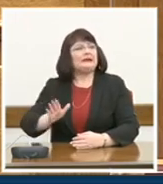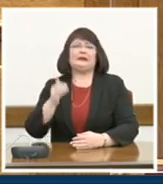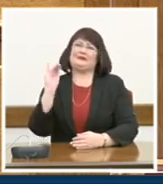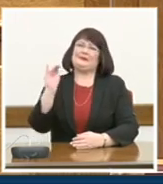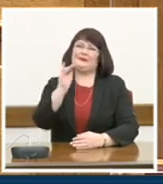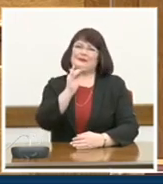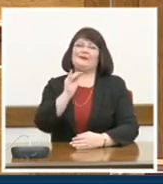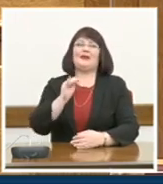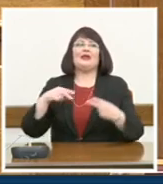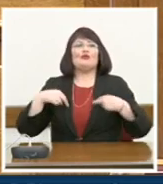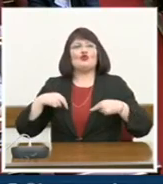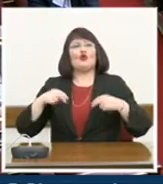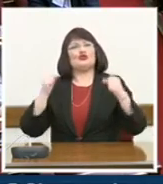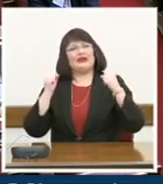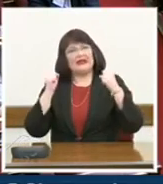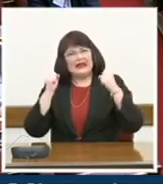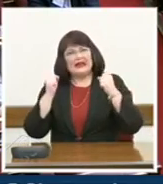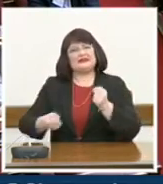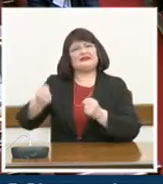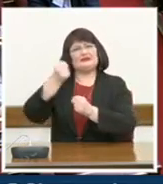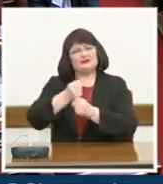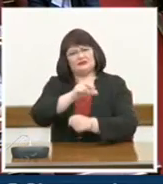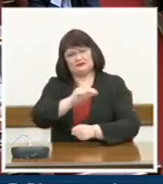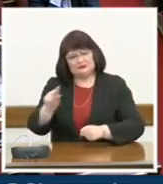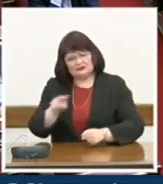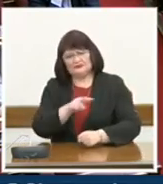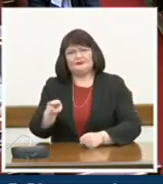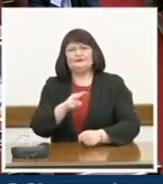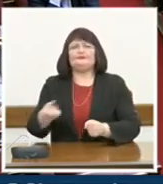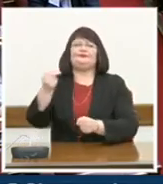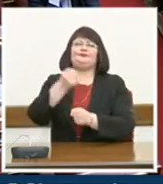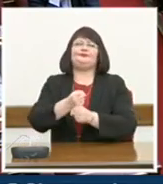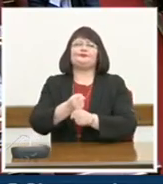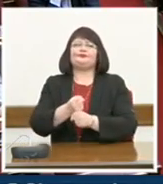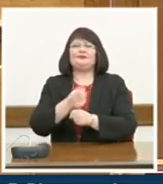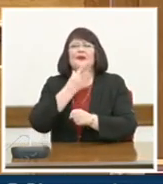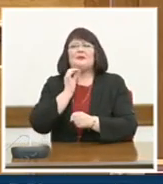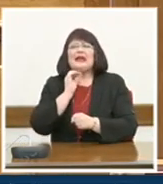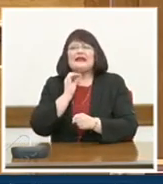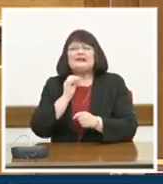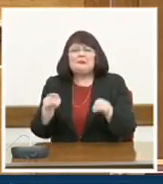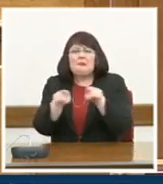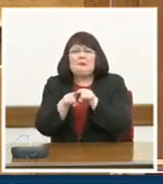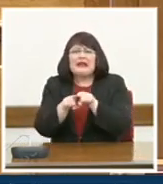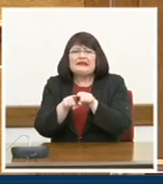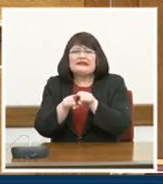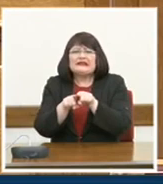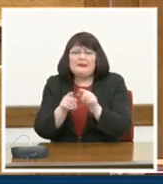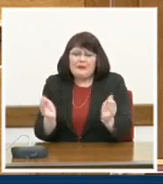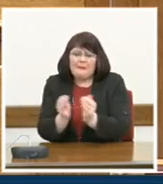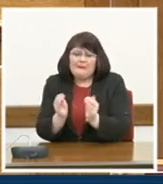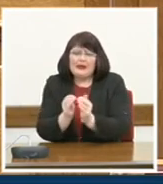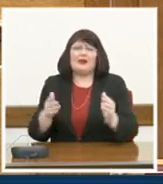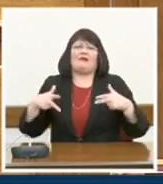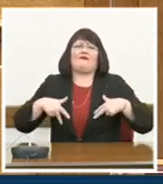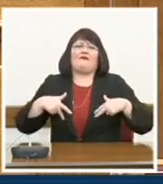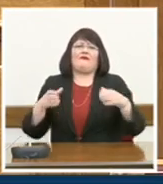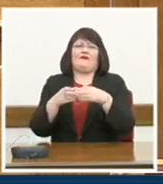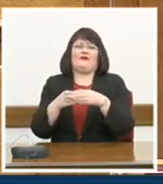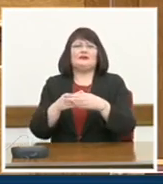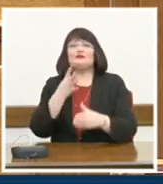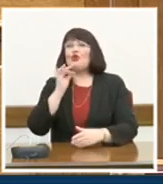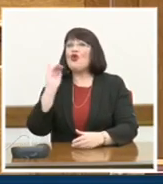υγείας κοινής αποδοχής, για μήνυση κυβέρνηση δηλαδή. Γιατί δεν καταθέσατε πρόταση